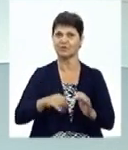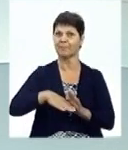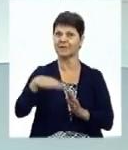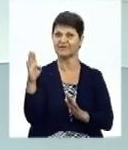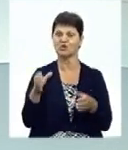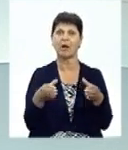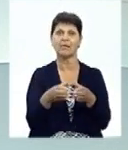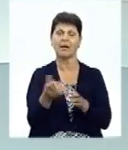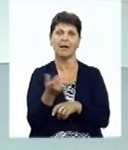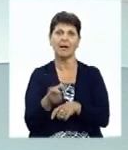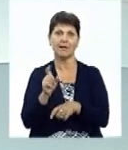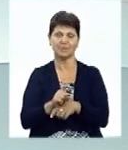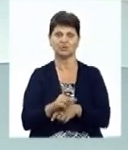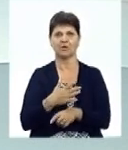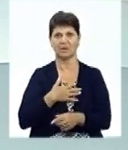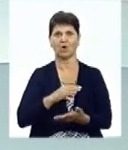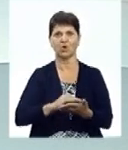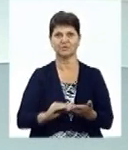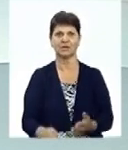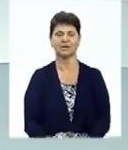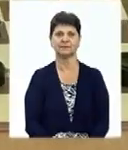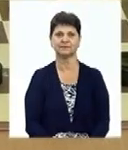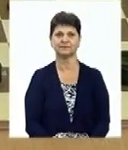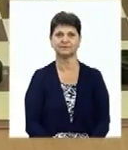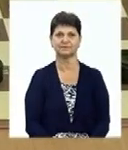у класі. Більше про це – Артур Колесник.